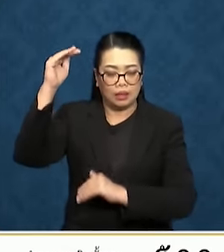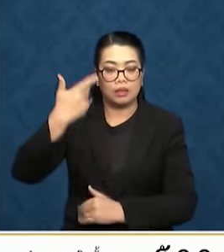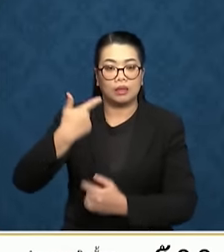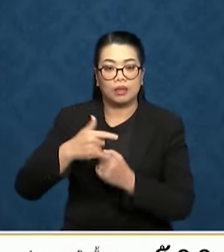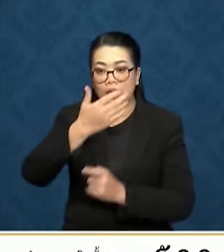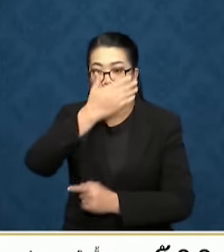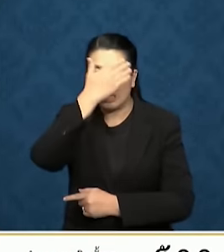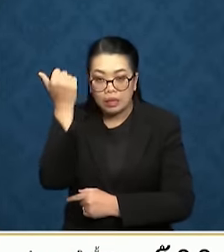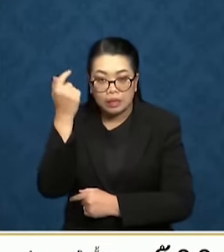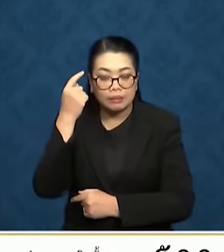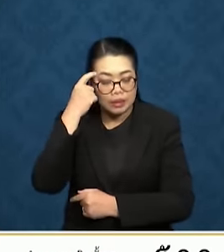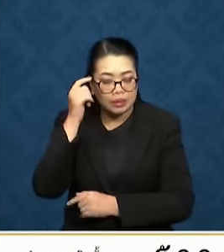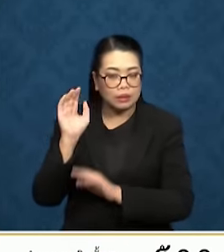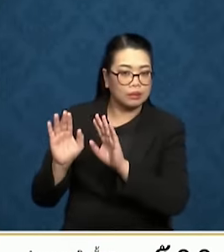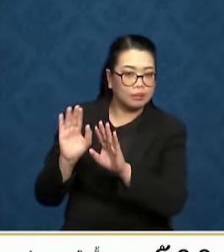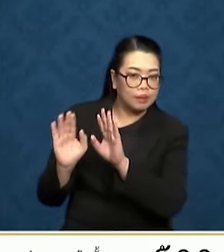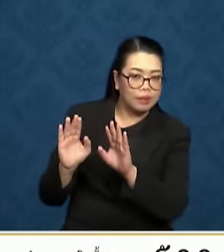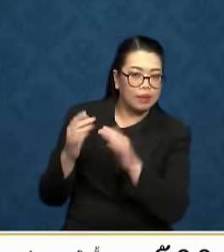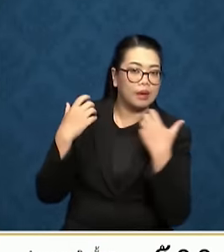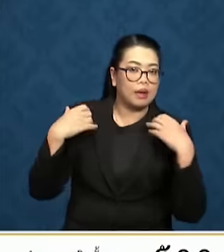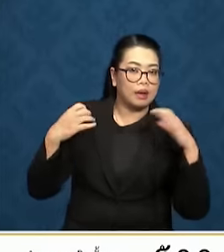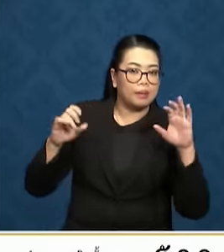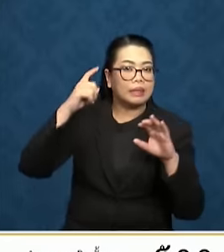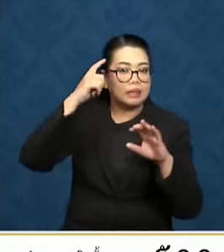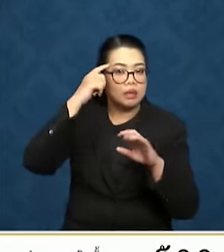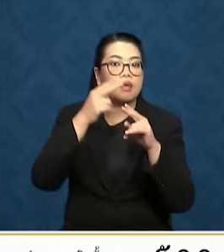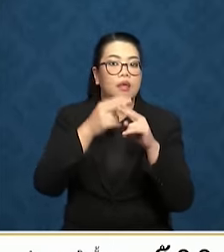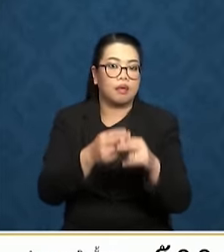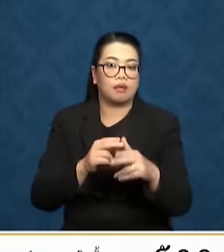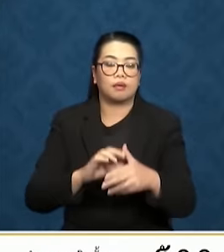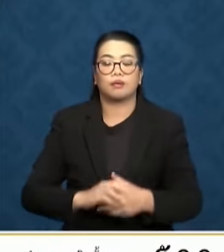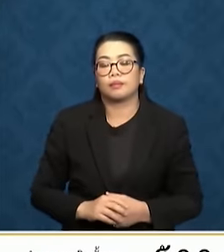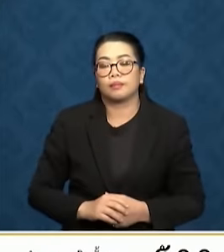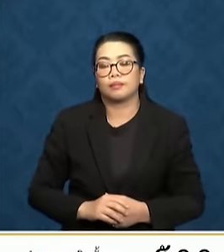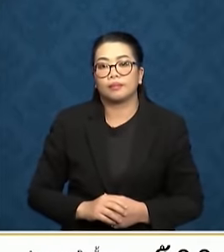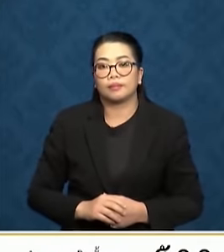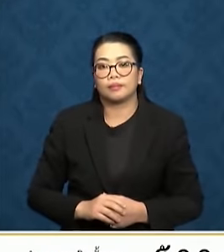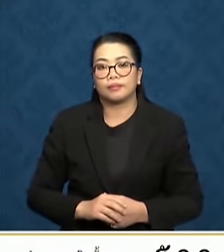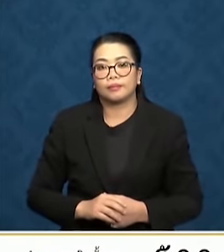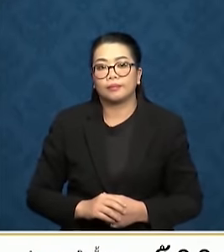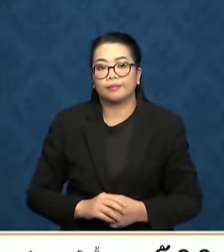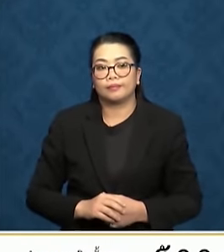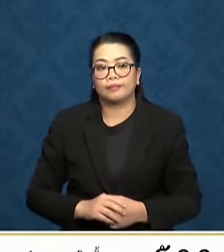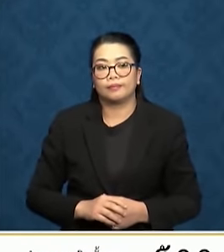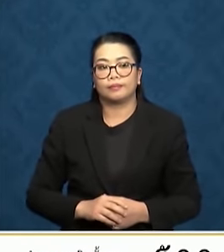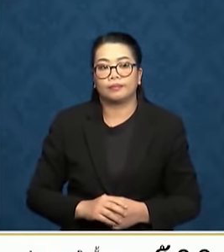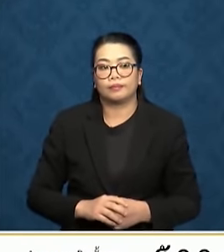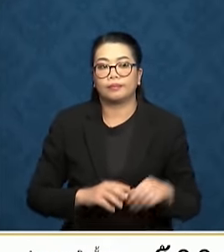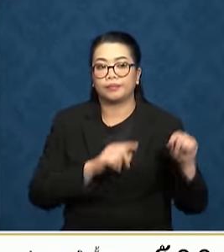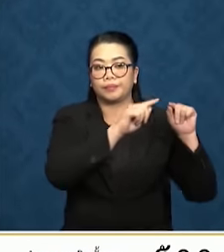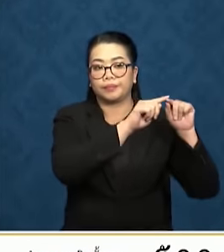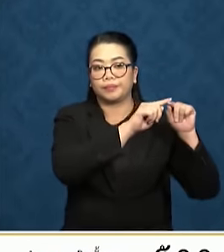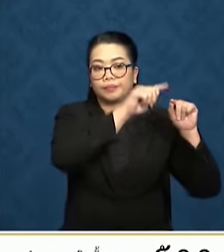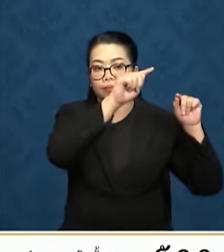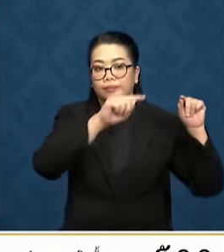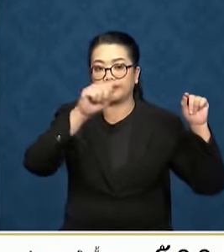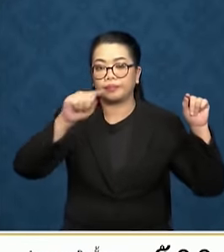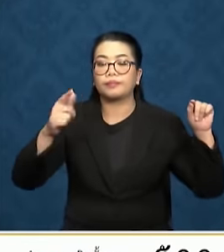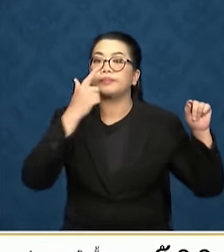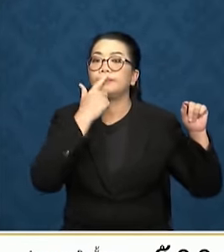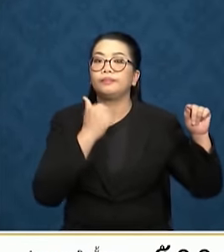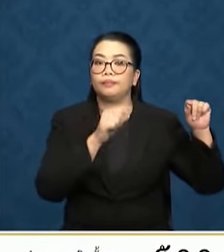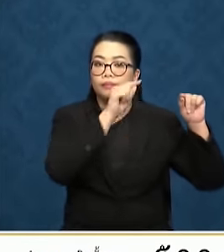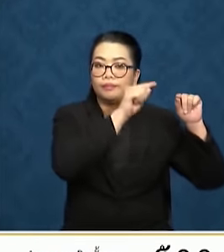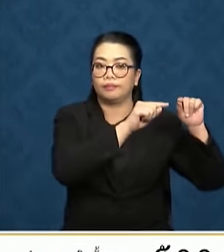ว่าอันนี้มันเป็นการคาดการที่รัฐบาลคาดการณ์ขึ้นมาเองแต่ในขณะเดียวกันครับตัวบาร์กราฟโทษครับตัว LINEกราฟสีแดงก็จะ